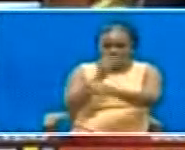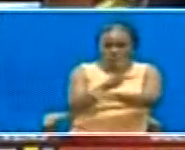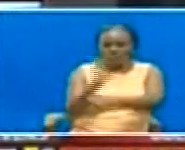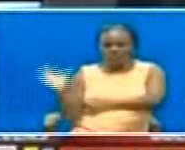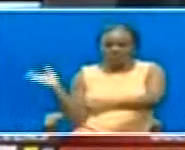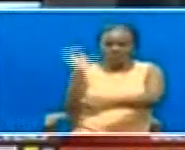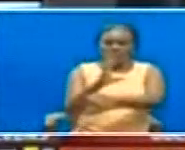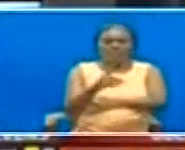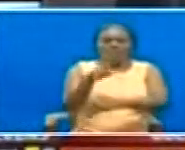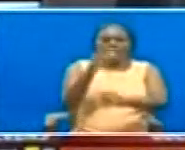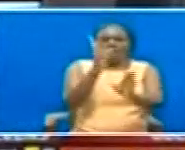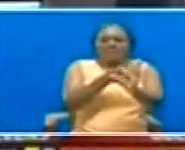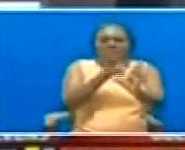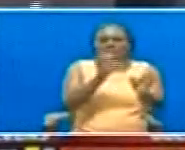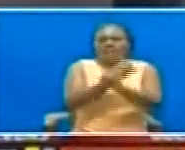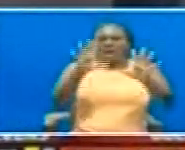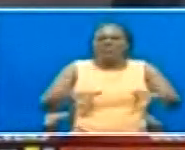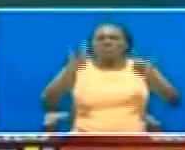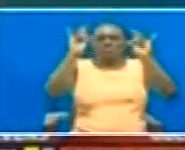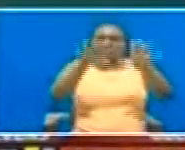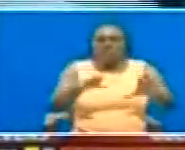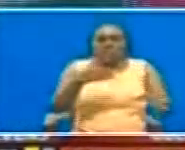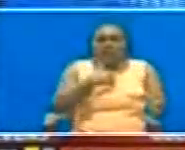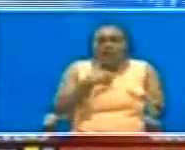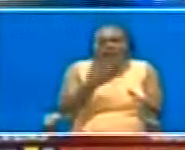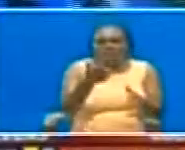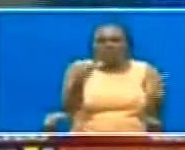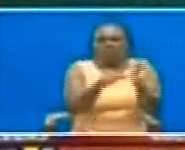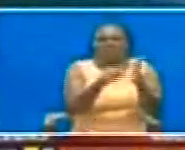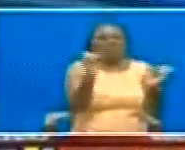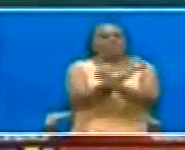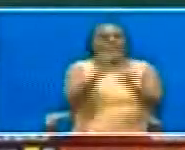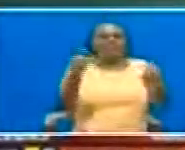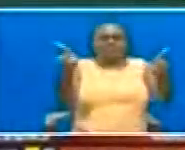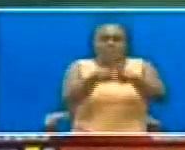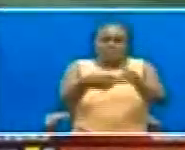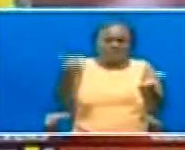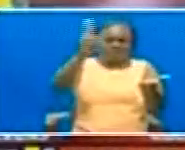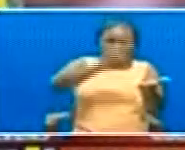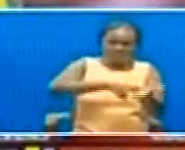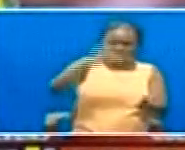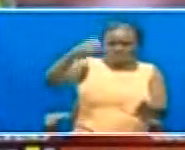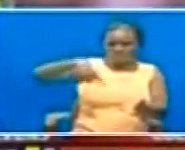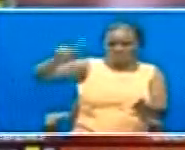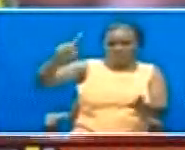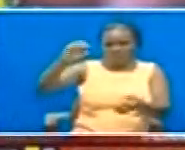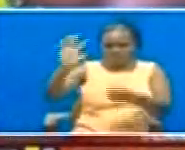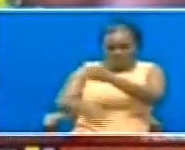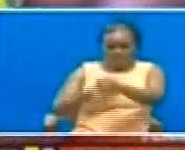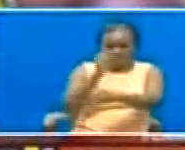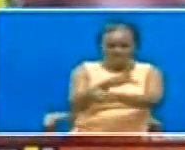leo mbele ya mashabiki wao wa nyumbani. Australia haikuonekana kutapatapa katika mchuano huo huku ikiandikisha ushindi wa wiketi 7.